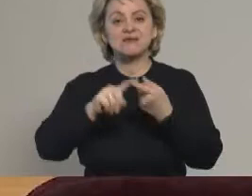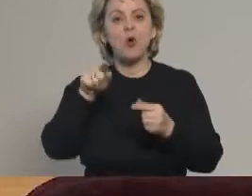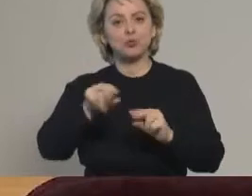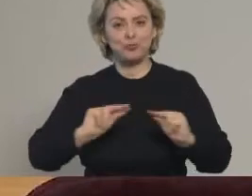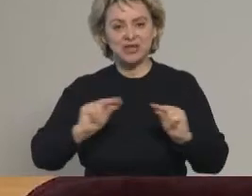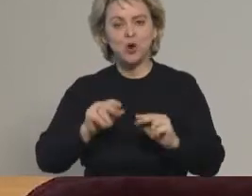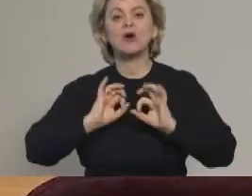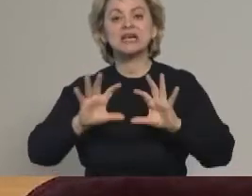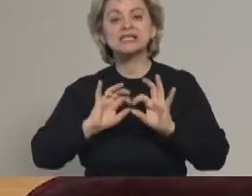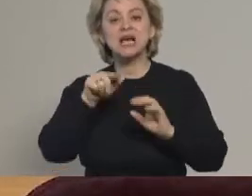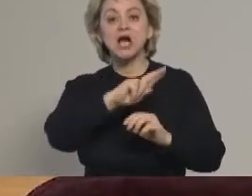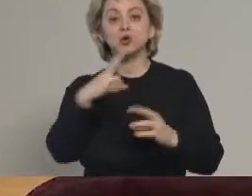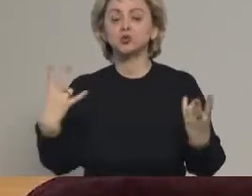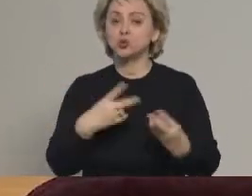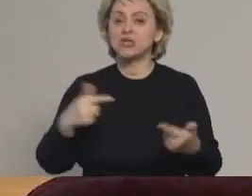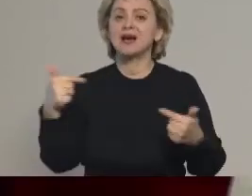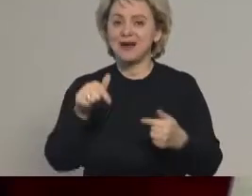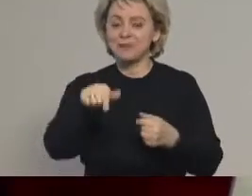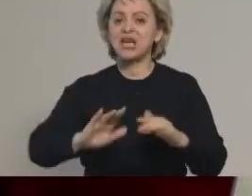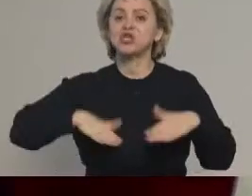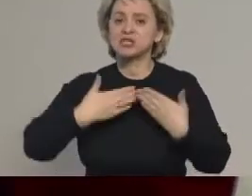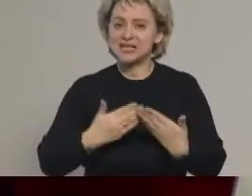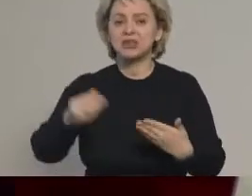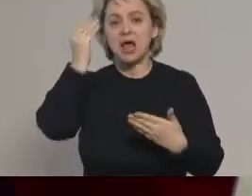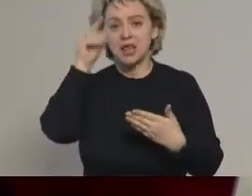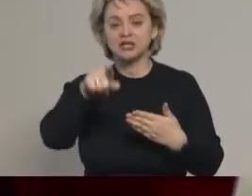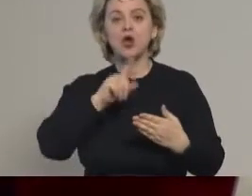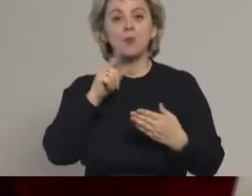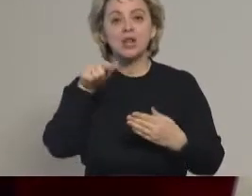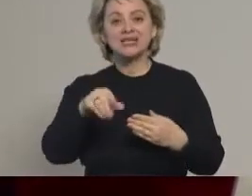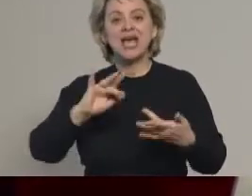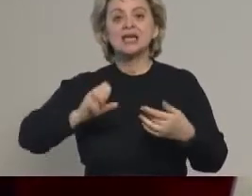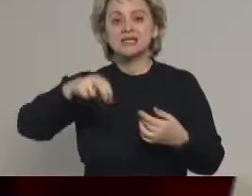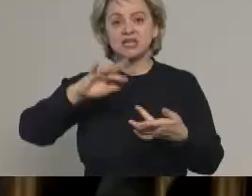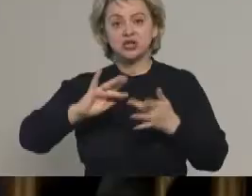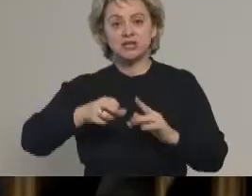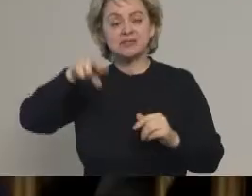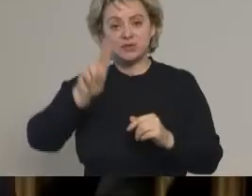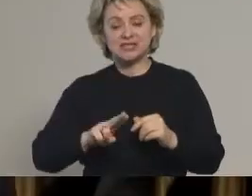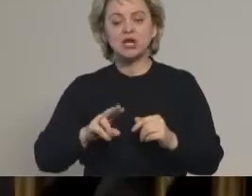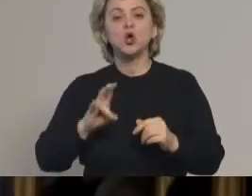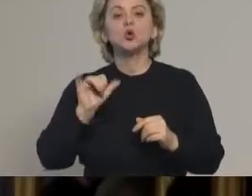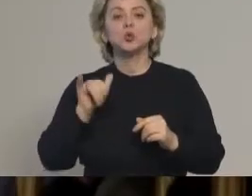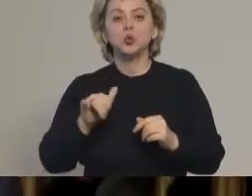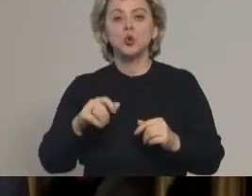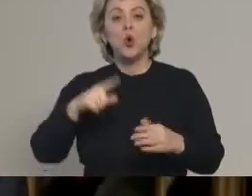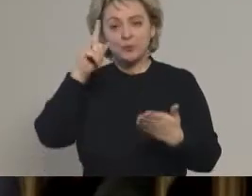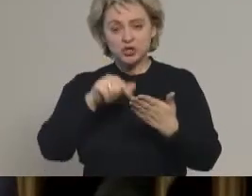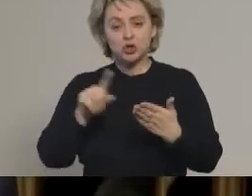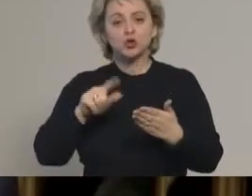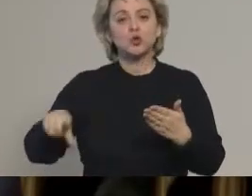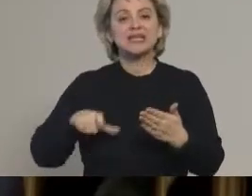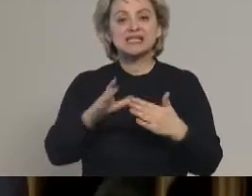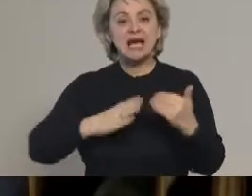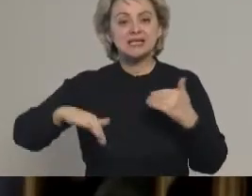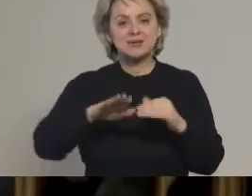педагог. Рассказывает, как нужны грамотные, инициативные и талантливые молодые IT-специалисты. Мы убеждены, что Донская